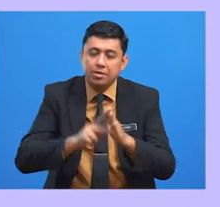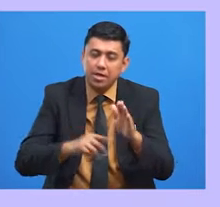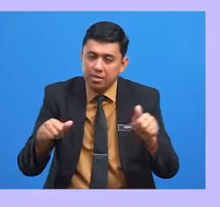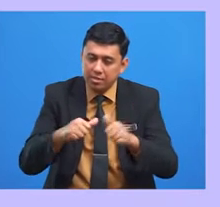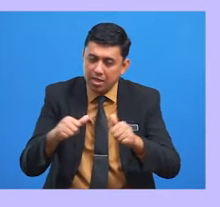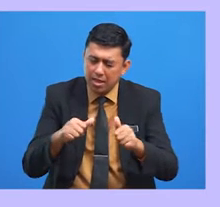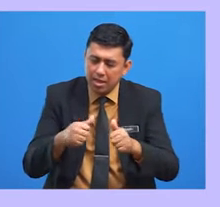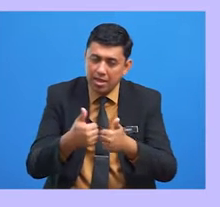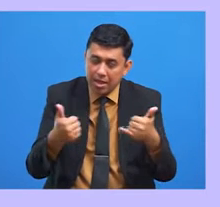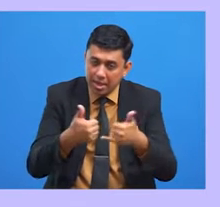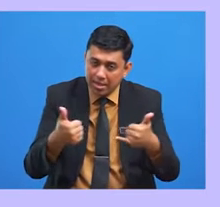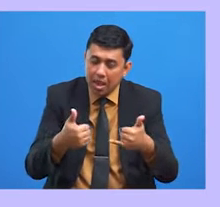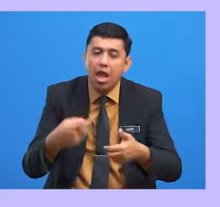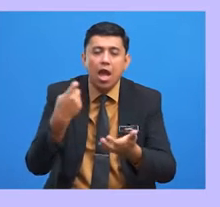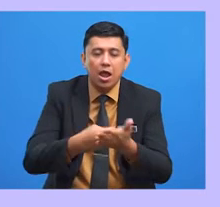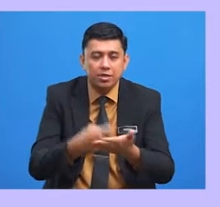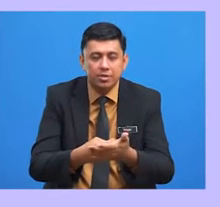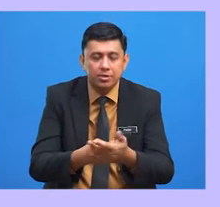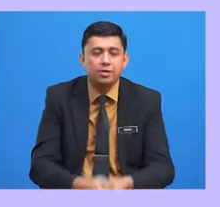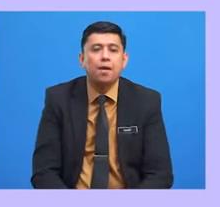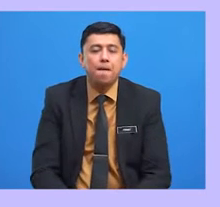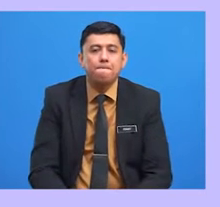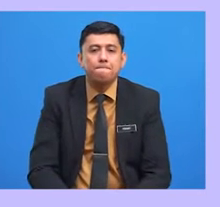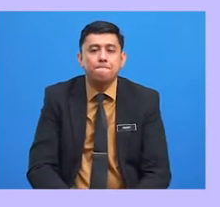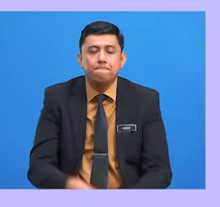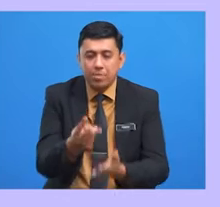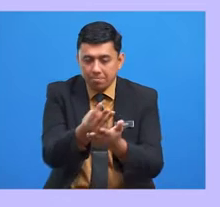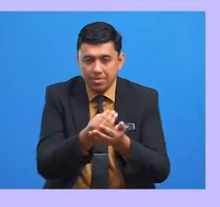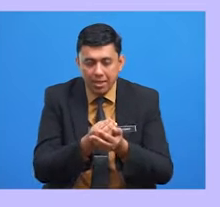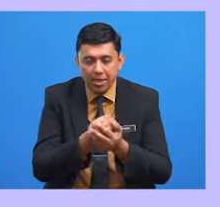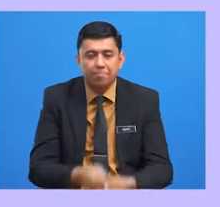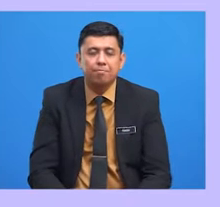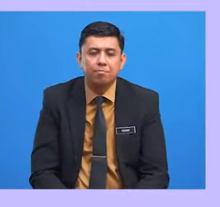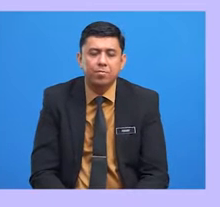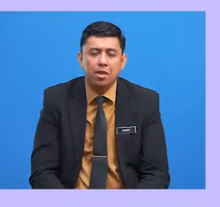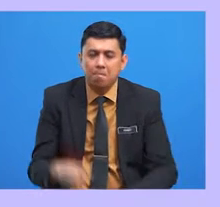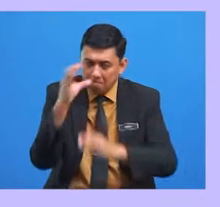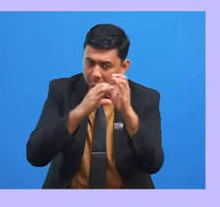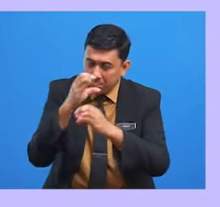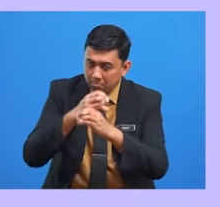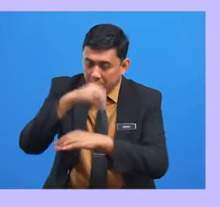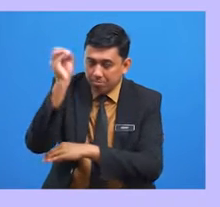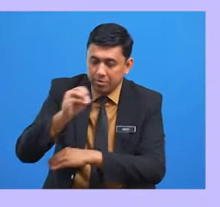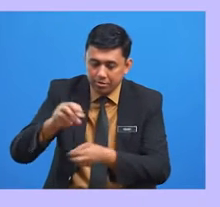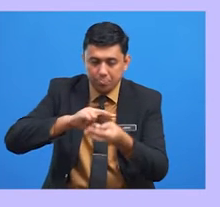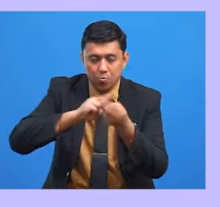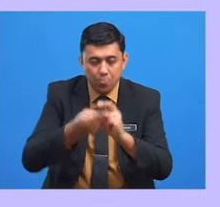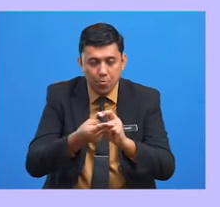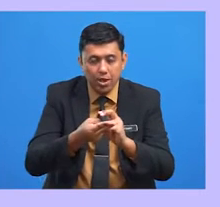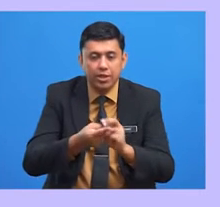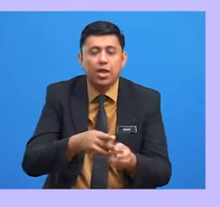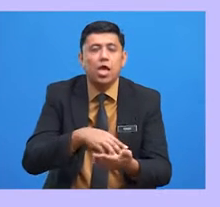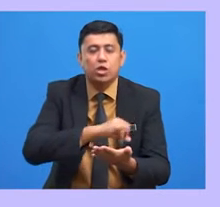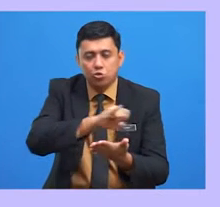harga permintaan iaitu Kikoko bahagi Pipopo. Kemudian, murid perlu mencari peratus perubahan